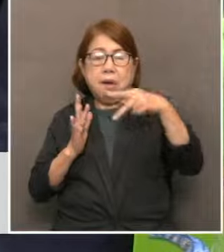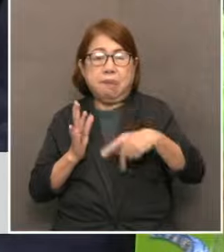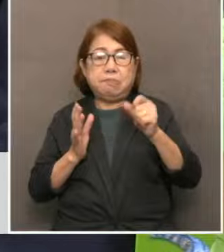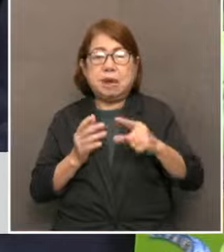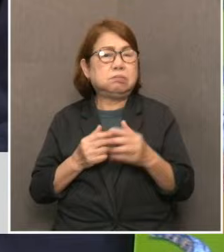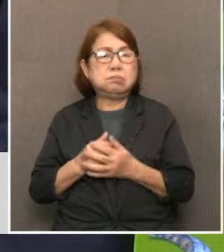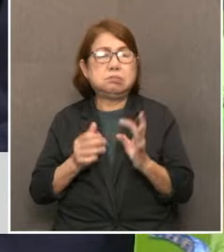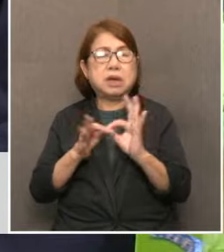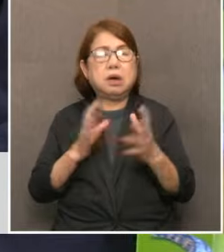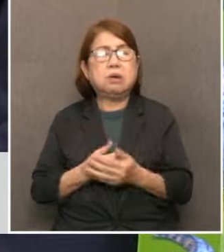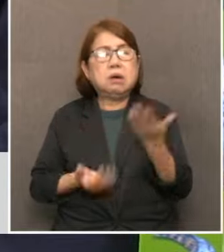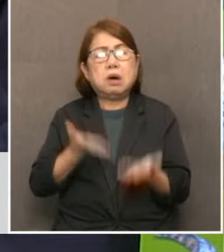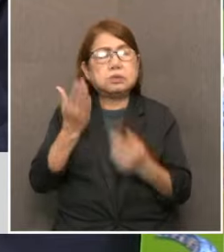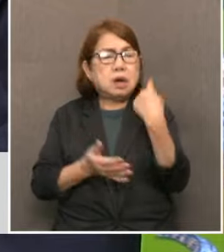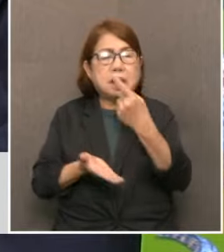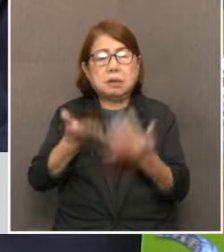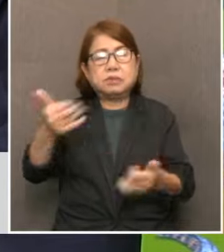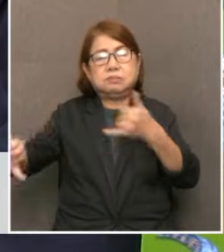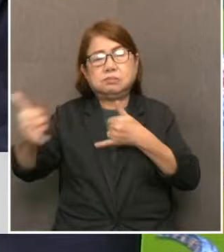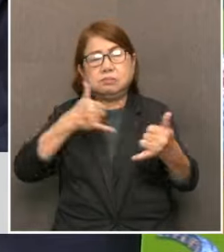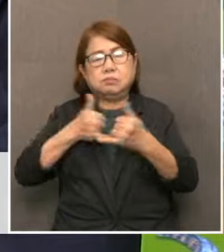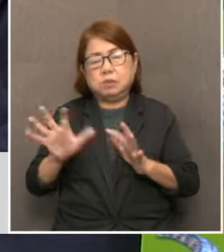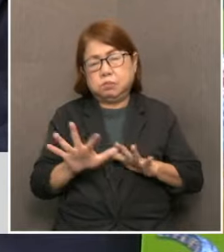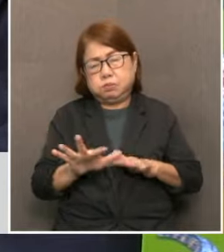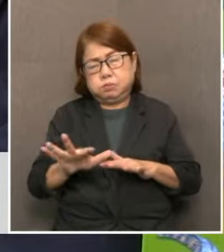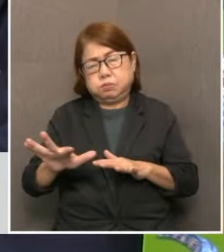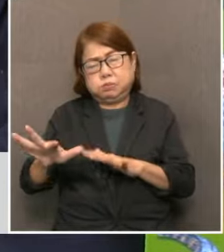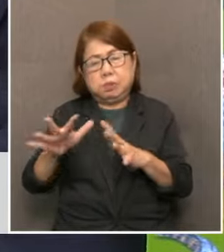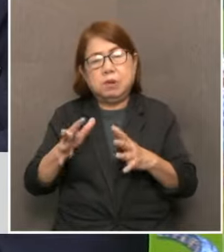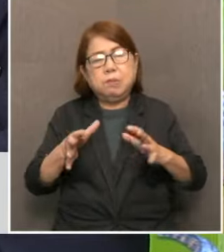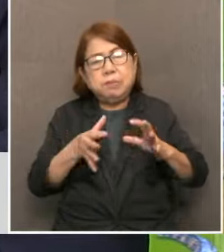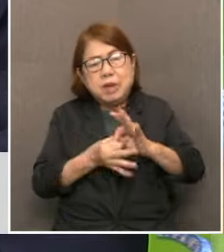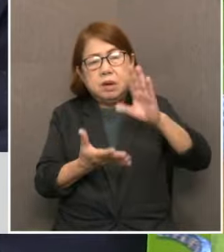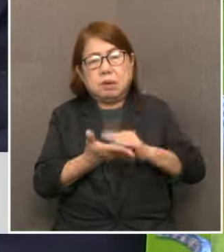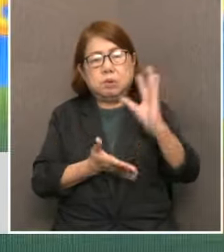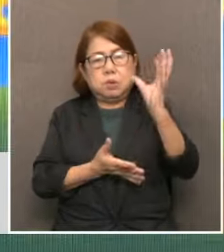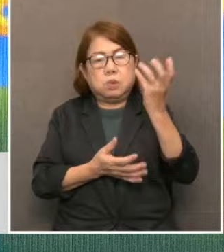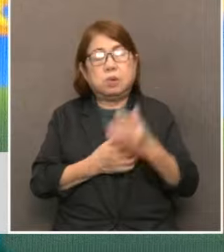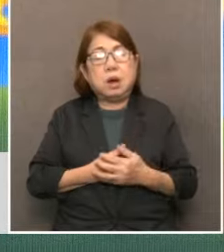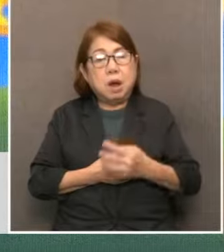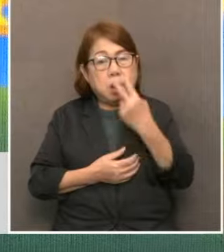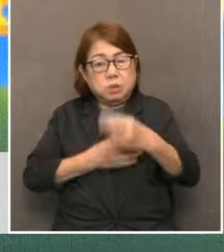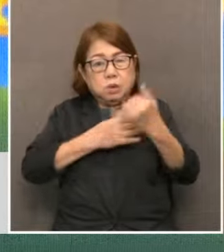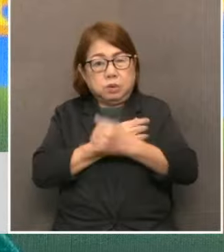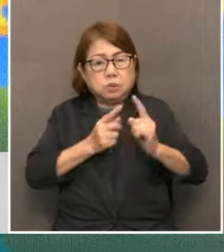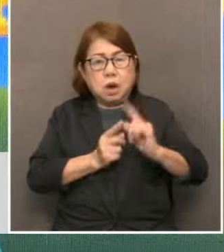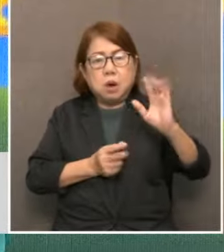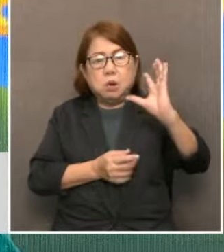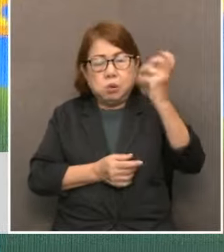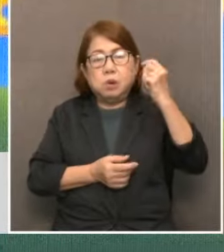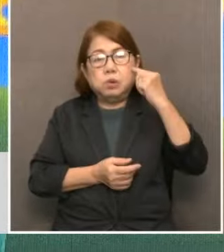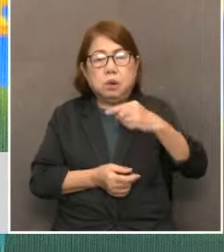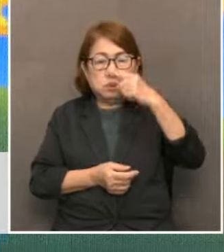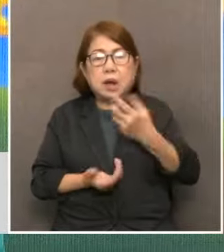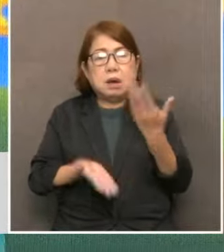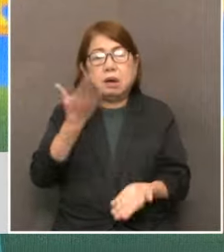เลยมาทำให้ขบวนครั้งเนี้ยมันยิ่งใหญ่ให้มันเป็นระดับโลกให้ทุกคนรู้ว่าประเทศไทยเราเป็น Unit Unityที่